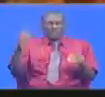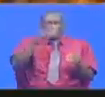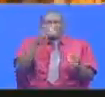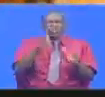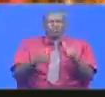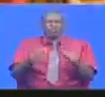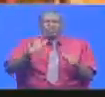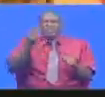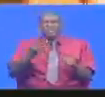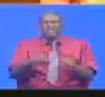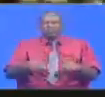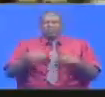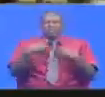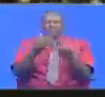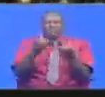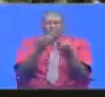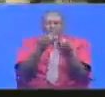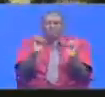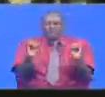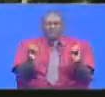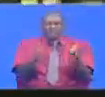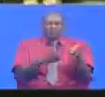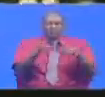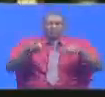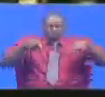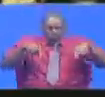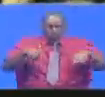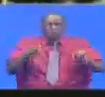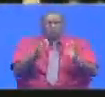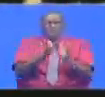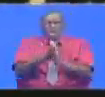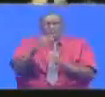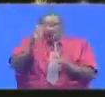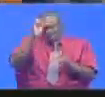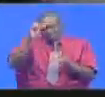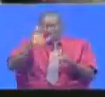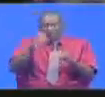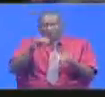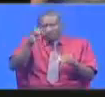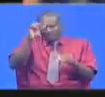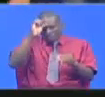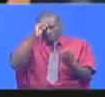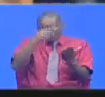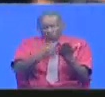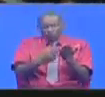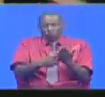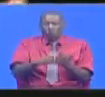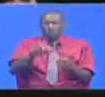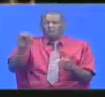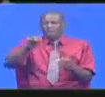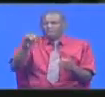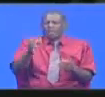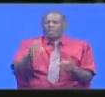Kenya ilikabidhiwa mamlaka ya kujitawala na serikali ya ukoloni. Mel Miendo, NTV.